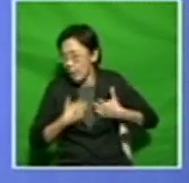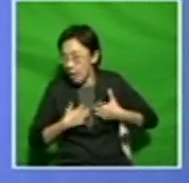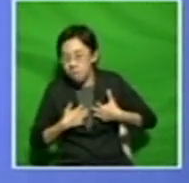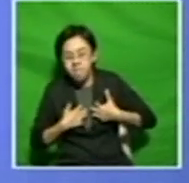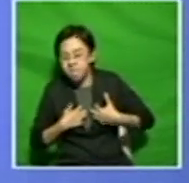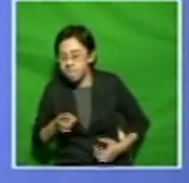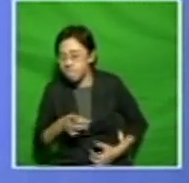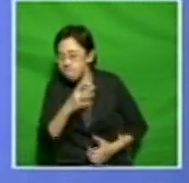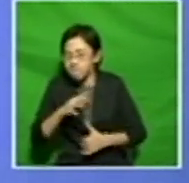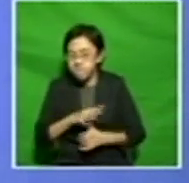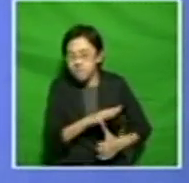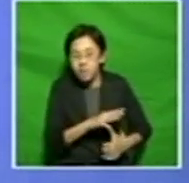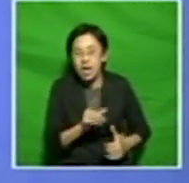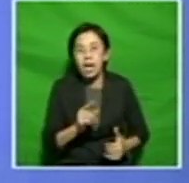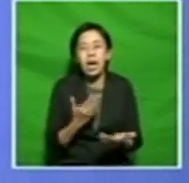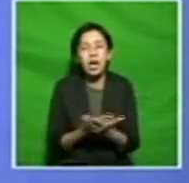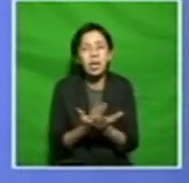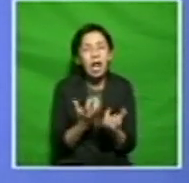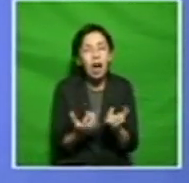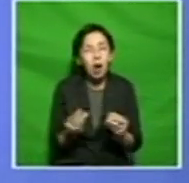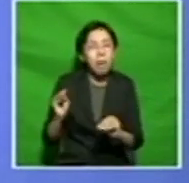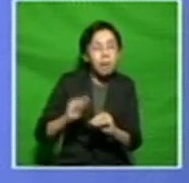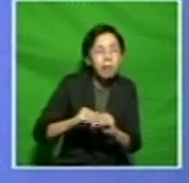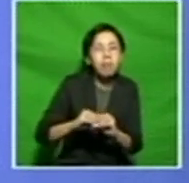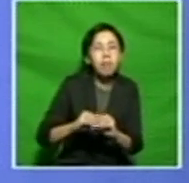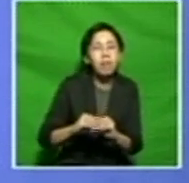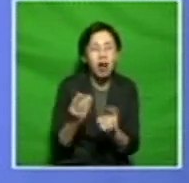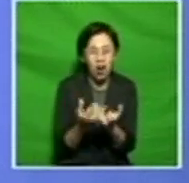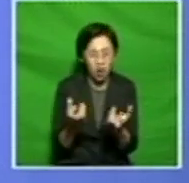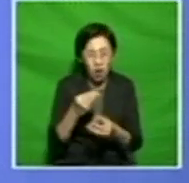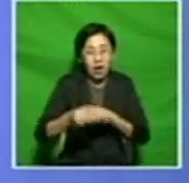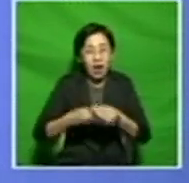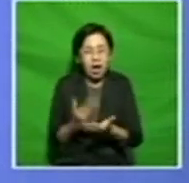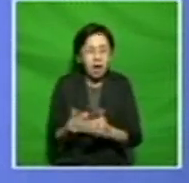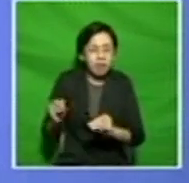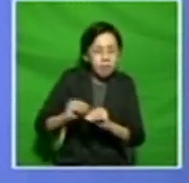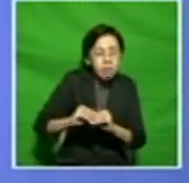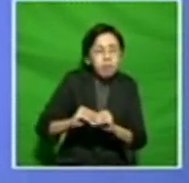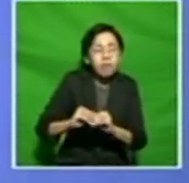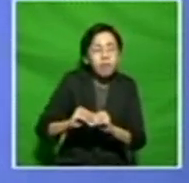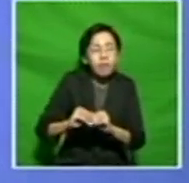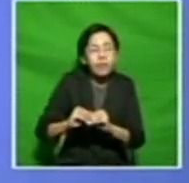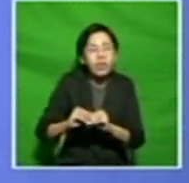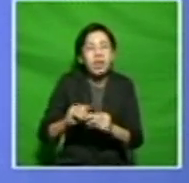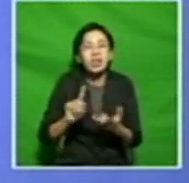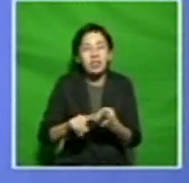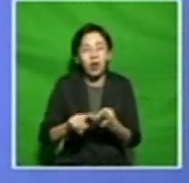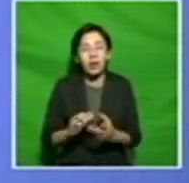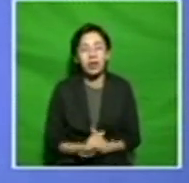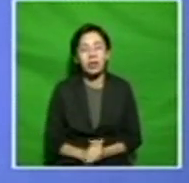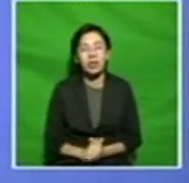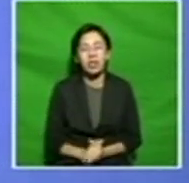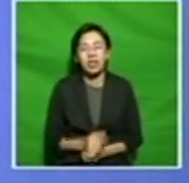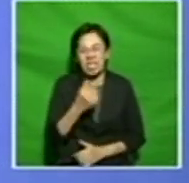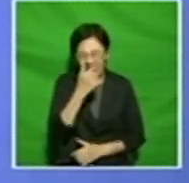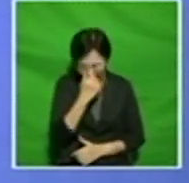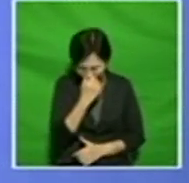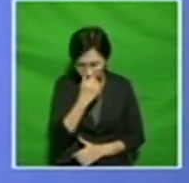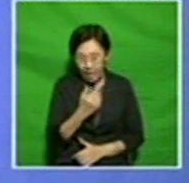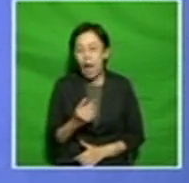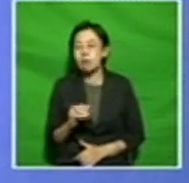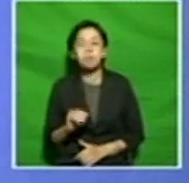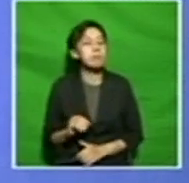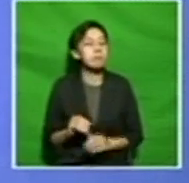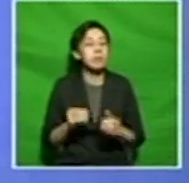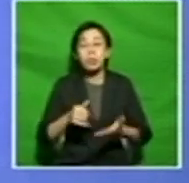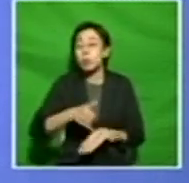ข์ครั้งนี้เช่นขึ้นราคาสินค้าหรือกลั่นแกล้งเช่นสั่งน้ำมูกและไปเที่ยวป้ายตามประตูหน้าต่